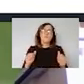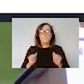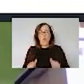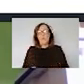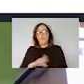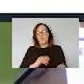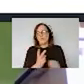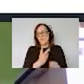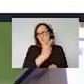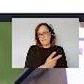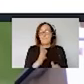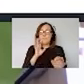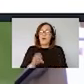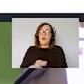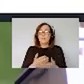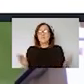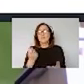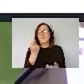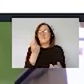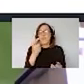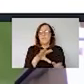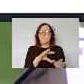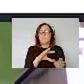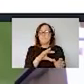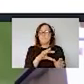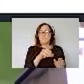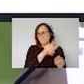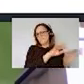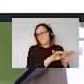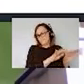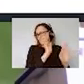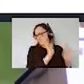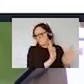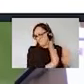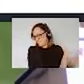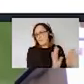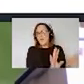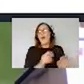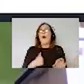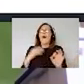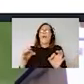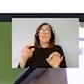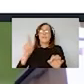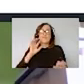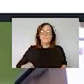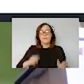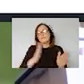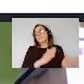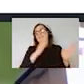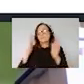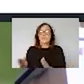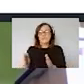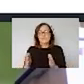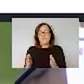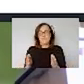dostać. I drodzy Państwo, ja na moment, tu Państwo sobie piszą nadal, jeśli Państwo chcą, a ja przejdę